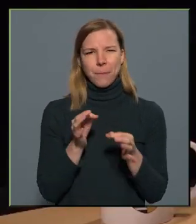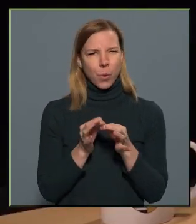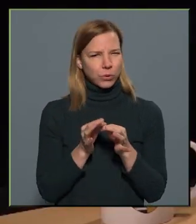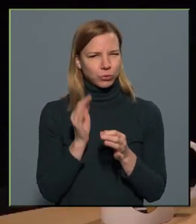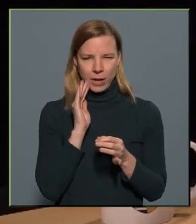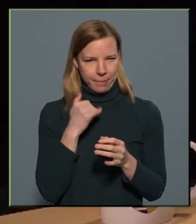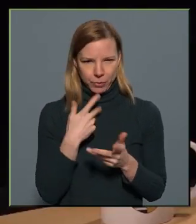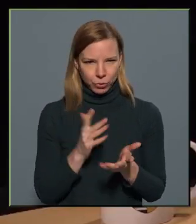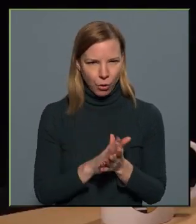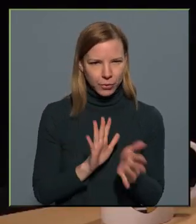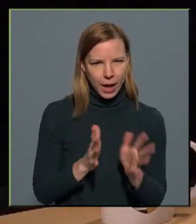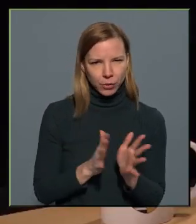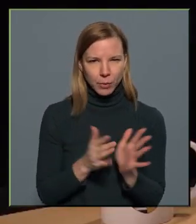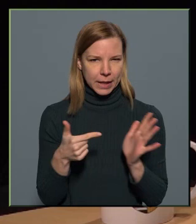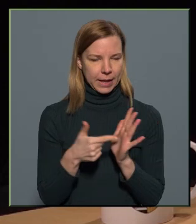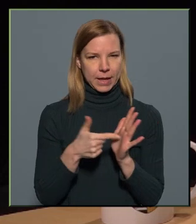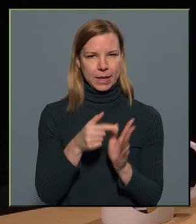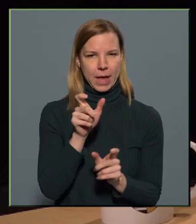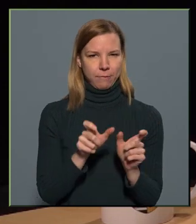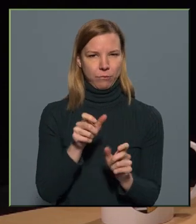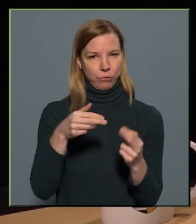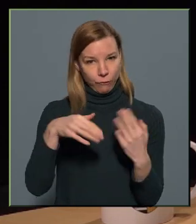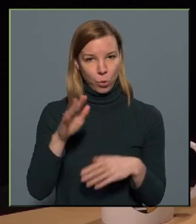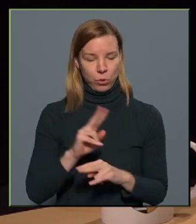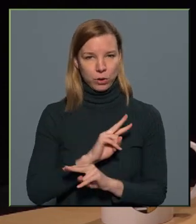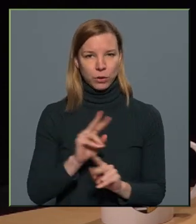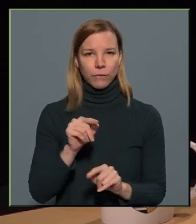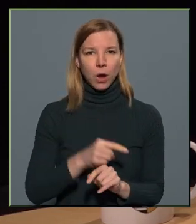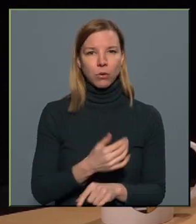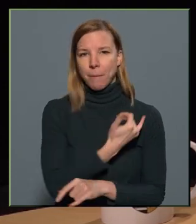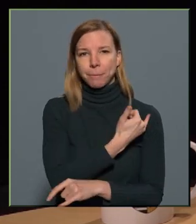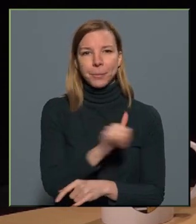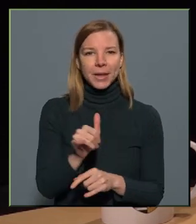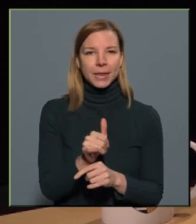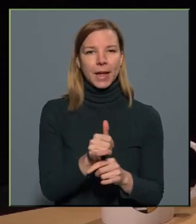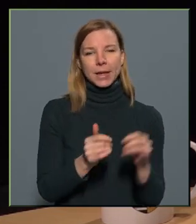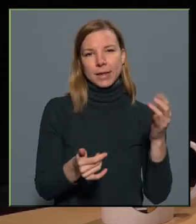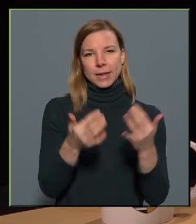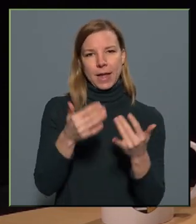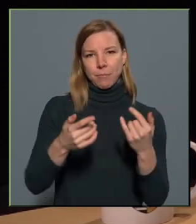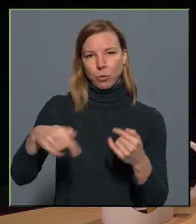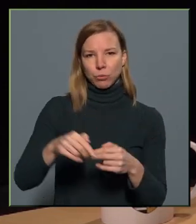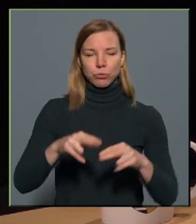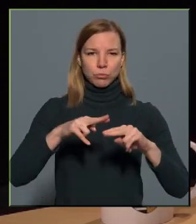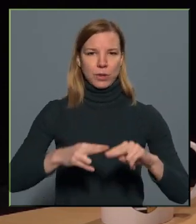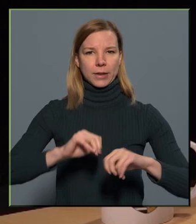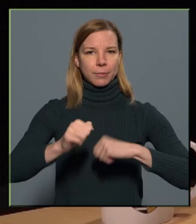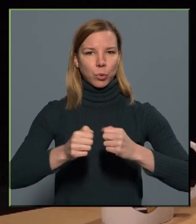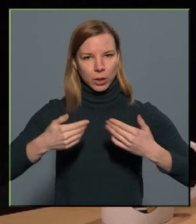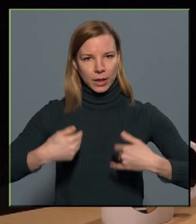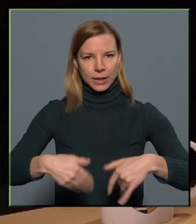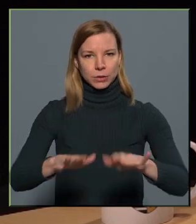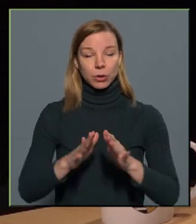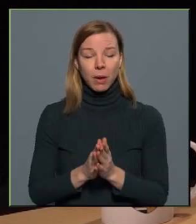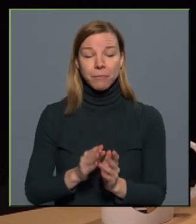de 2000 fölött vagyunk, ha mindenkit beleszámítunk a rendszer működtetésébe. Az egyik legnagyobb